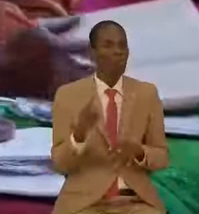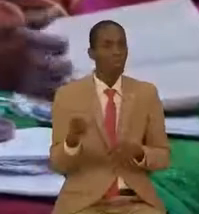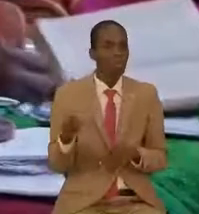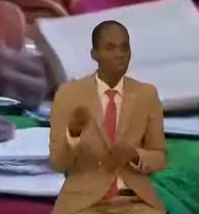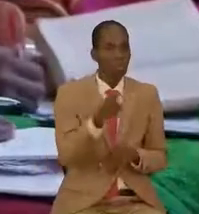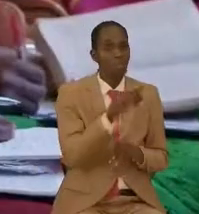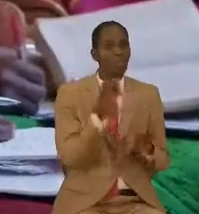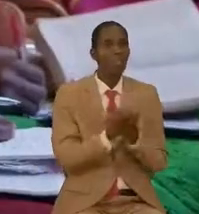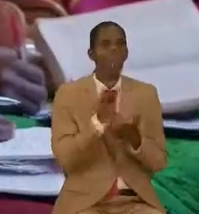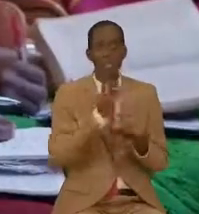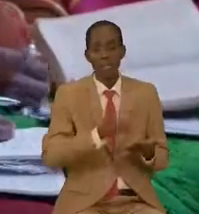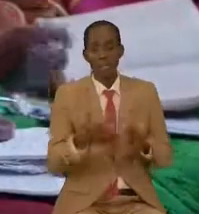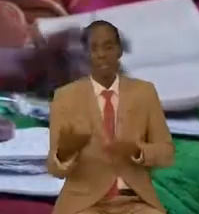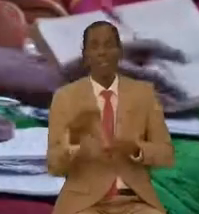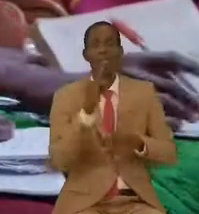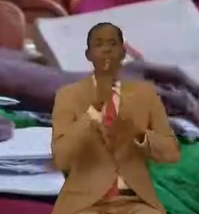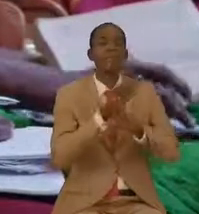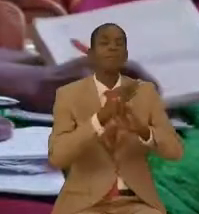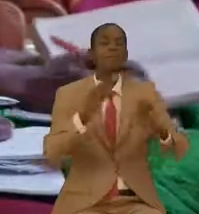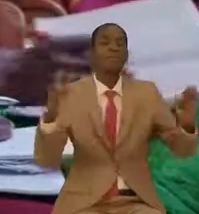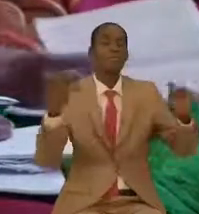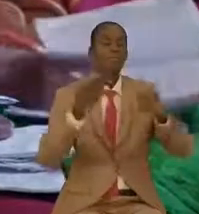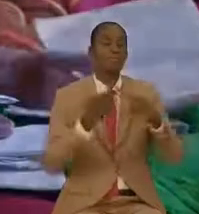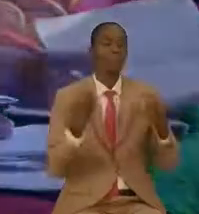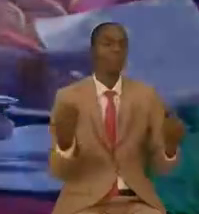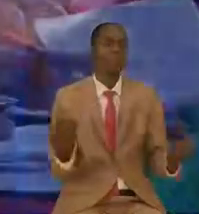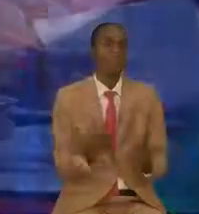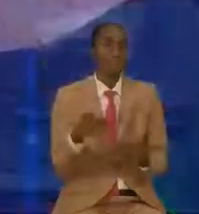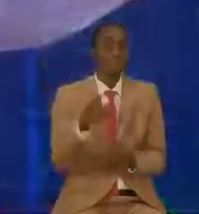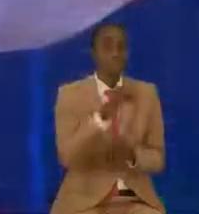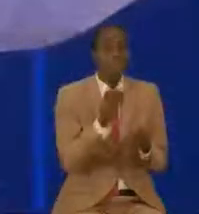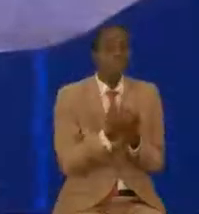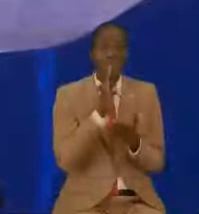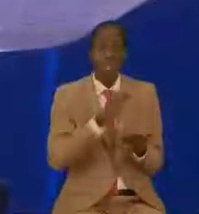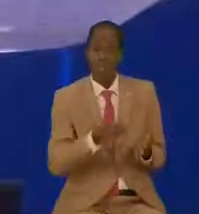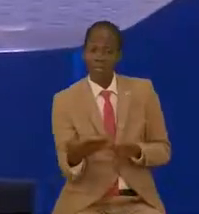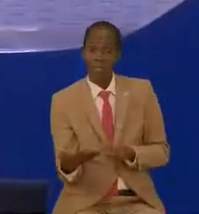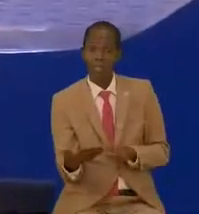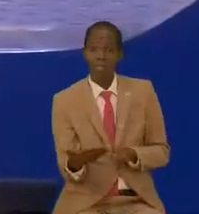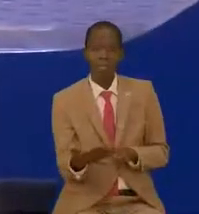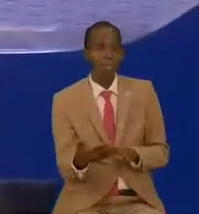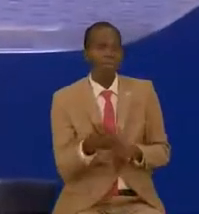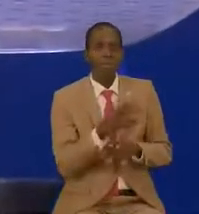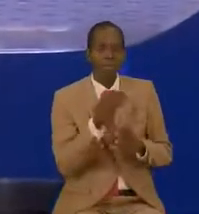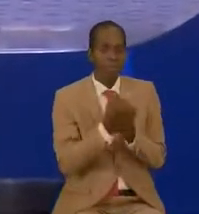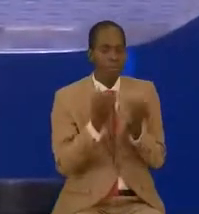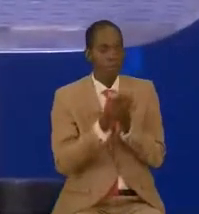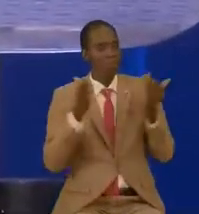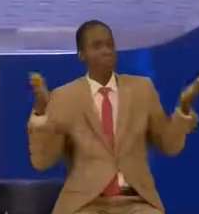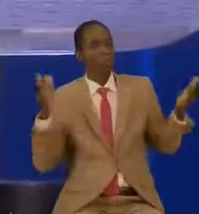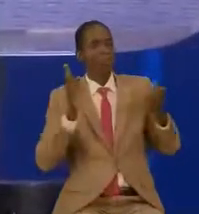7. Car celui qui est mort est libre du péché. Car celui qui est